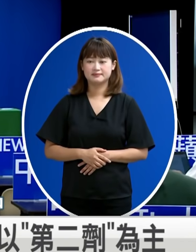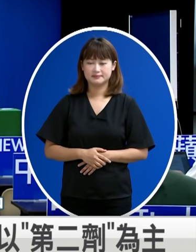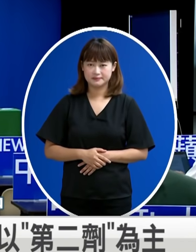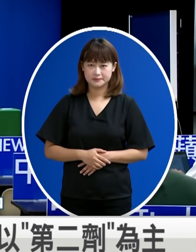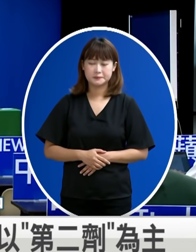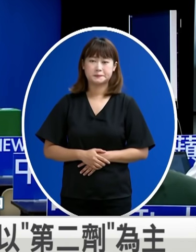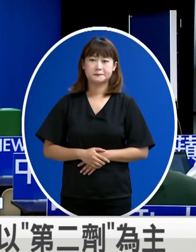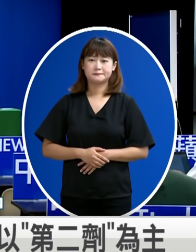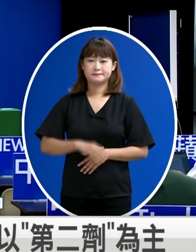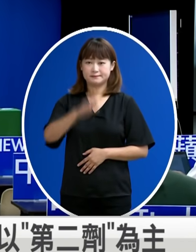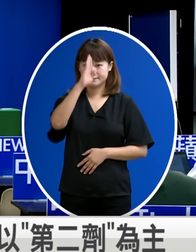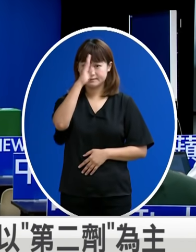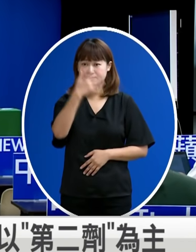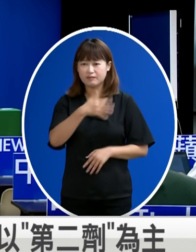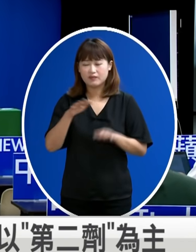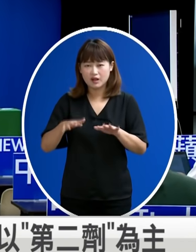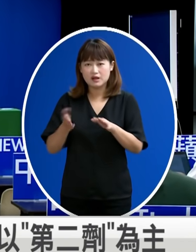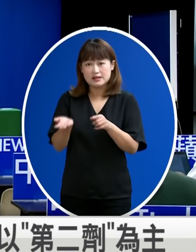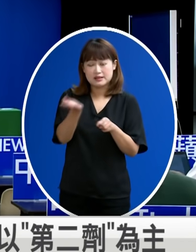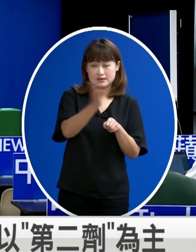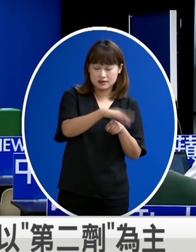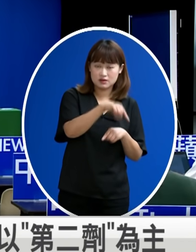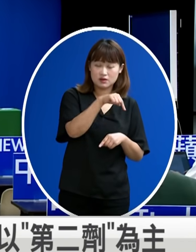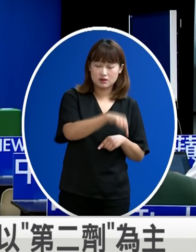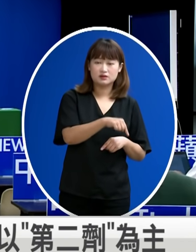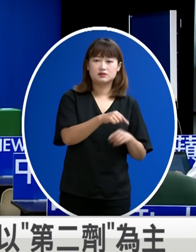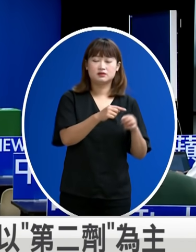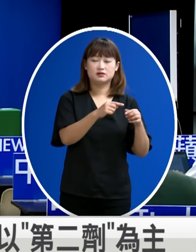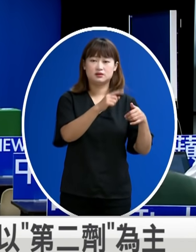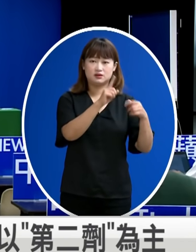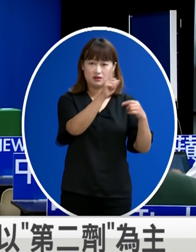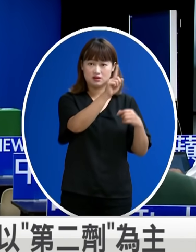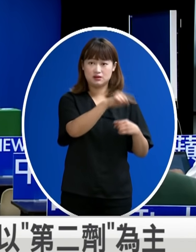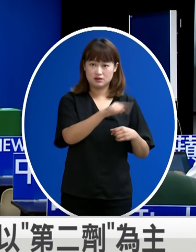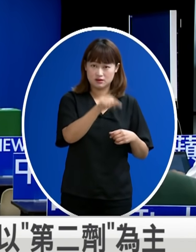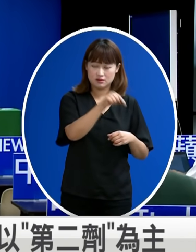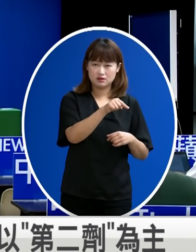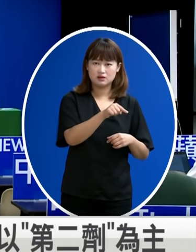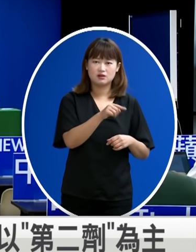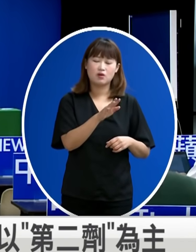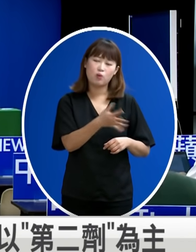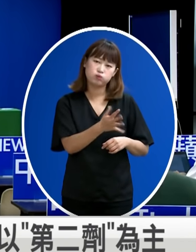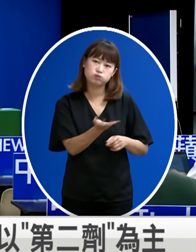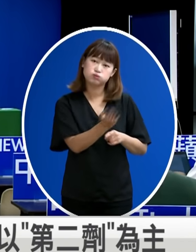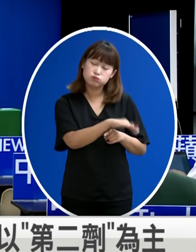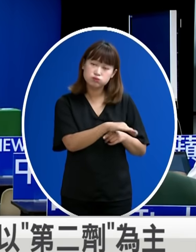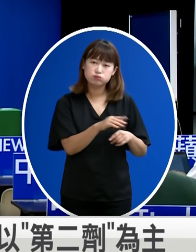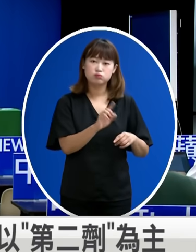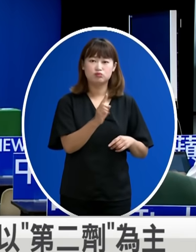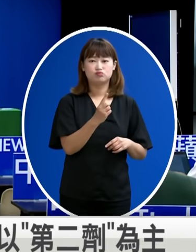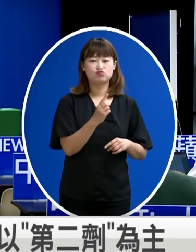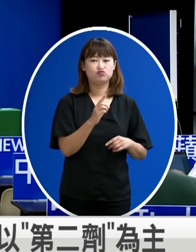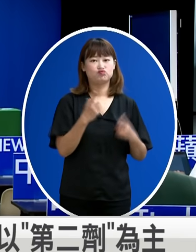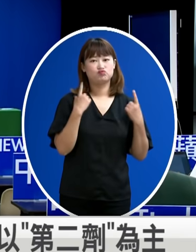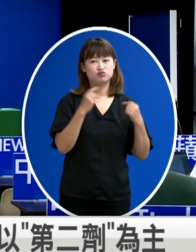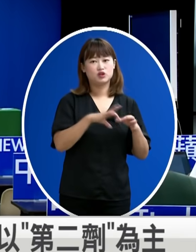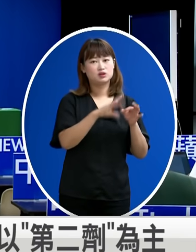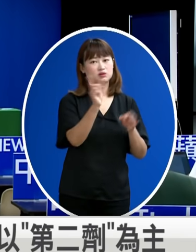谢谢指挥官，想我再确认一下，今天那个死亡个案，他的死亡原因是因为慢性病吗？还是？